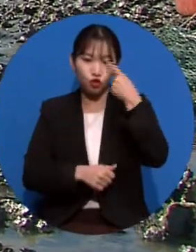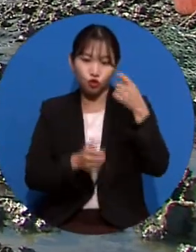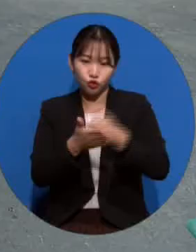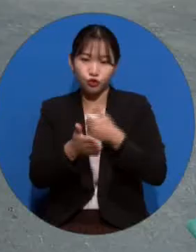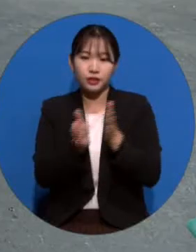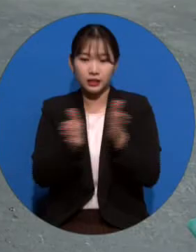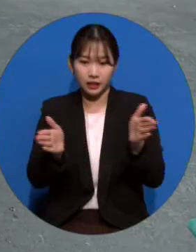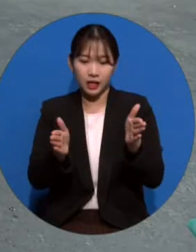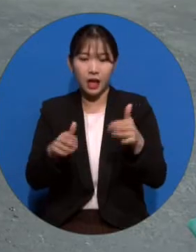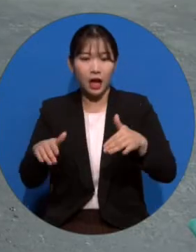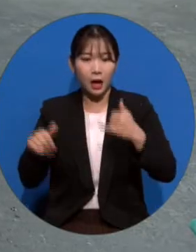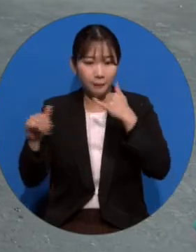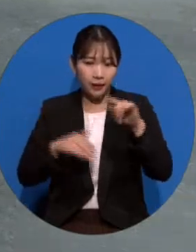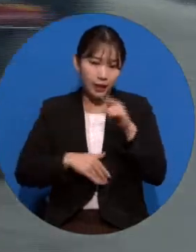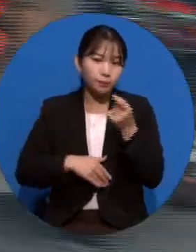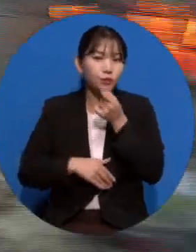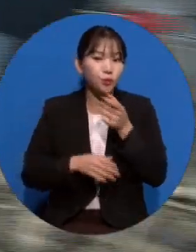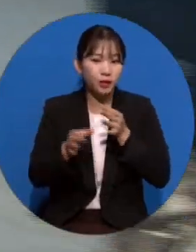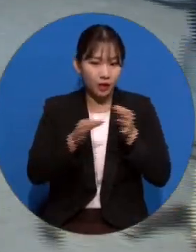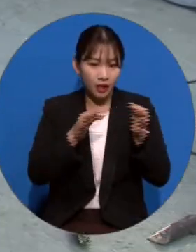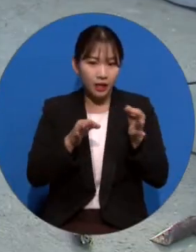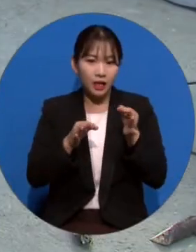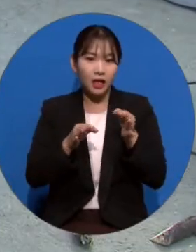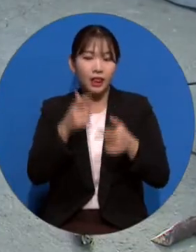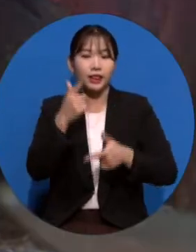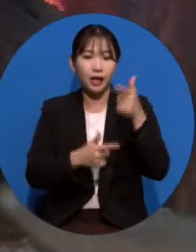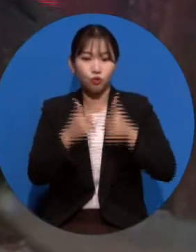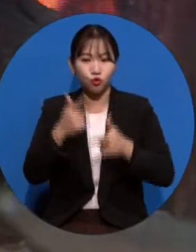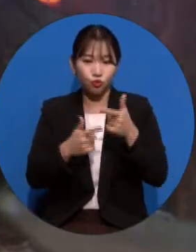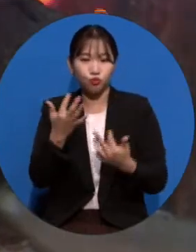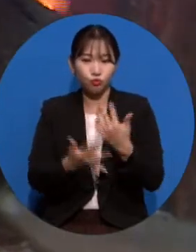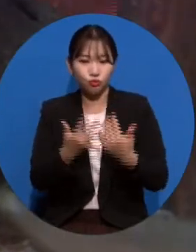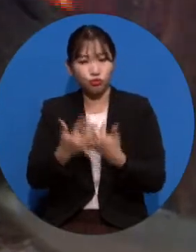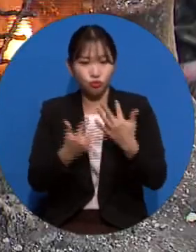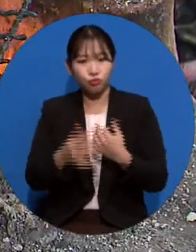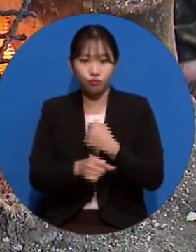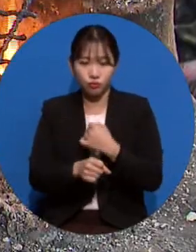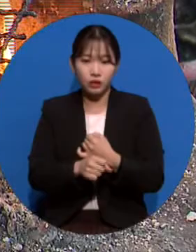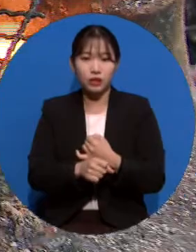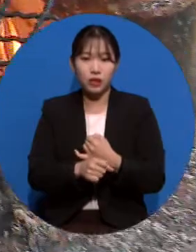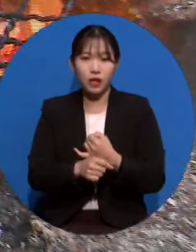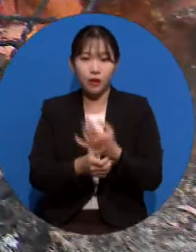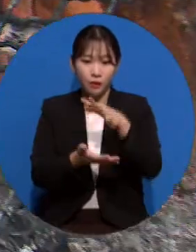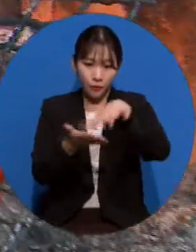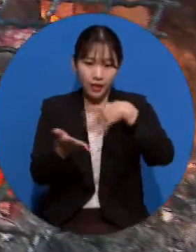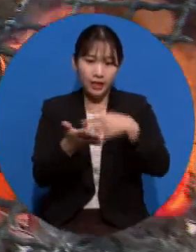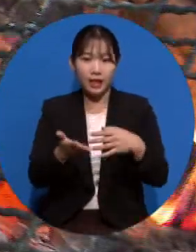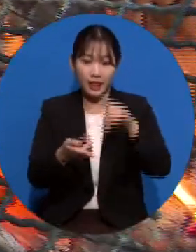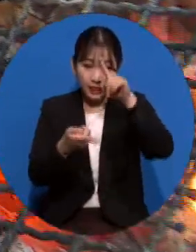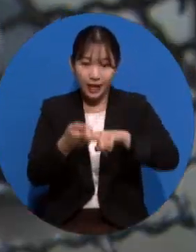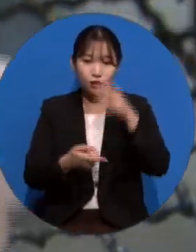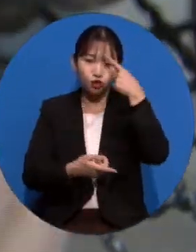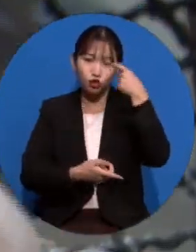시작됐습니다. 바닷가 옆 소박한 식당에서는 참나무 장작이 붉게 타오르고 불판 위에 껍데기째 오른